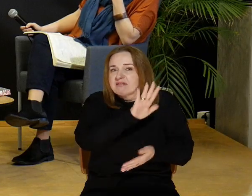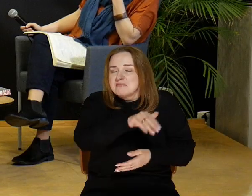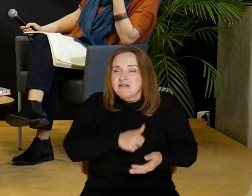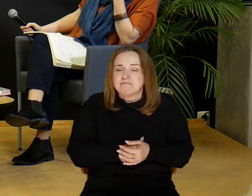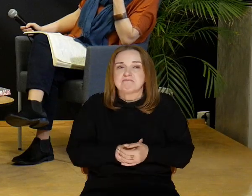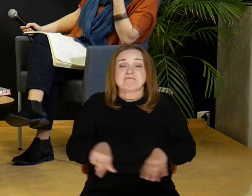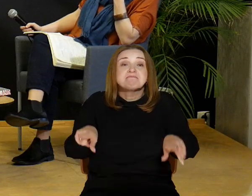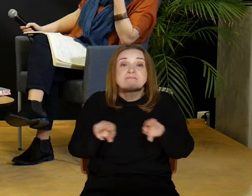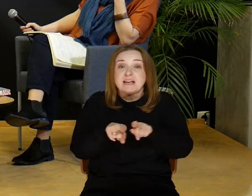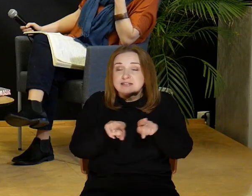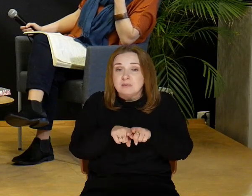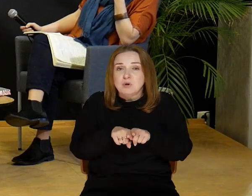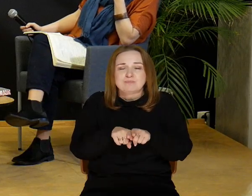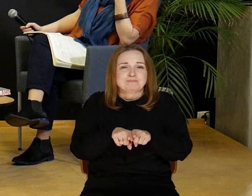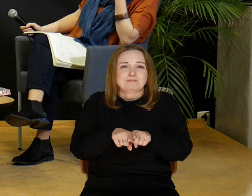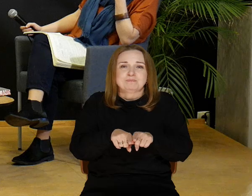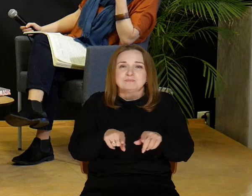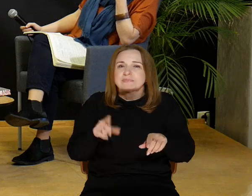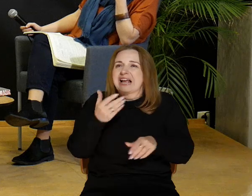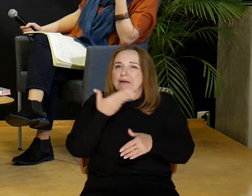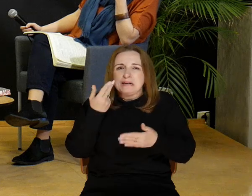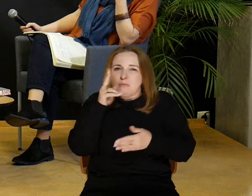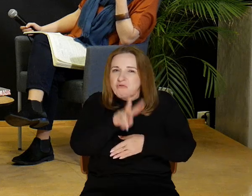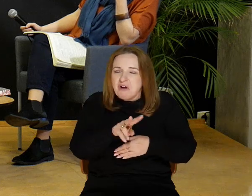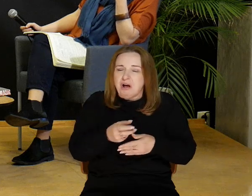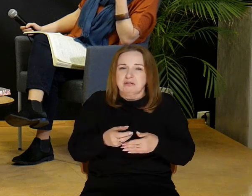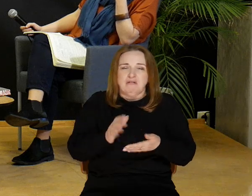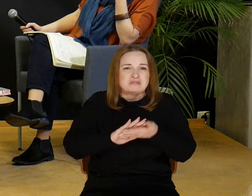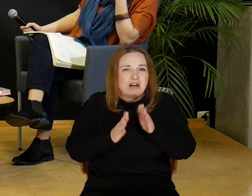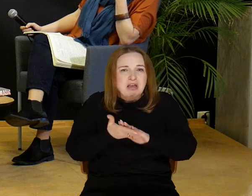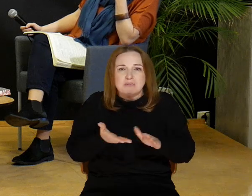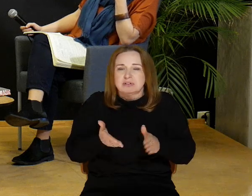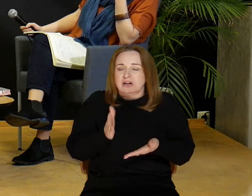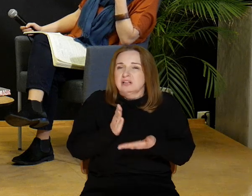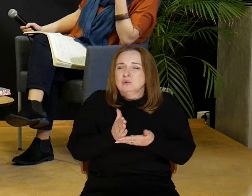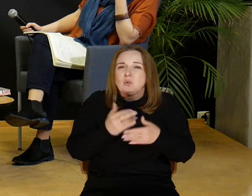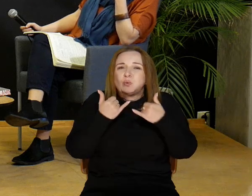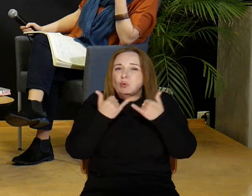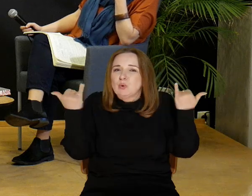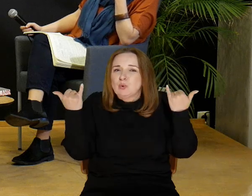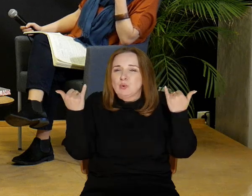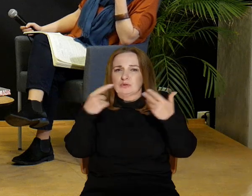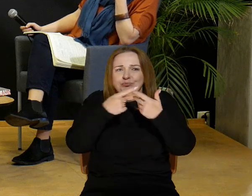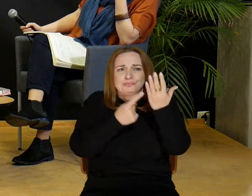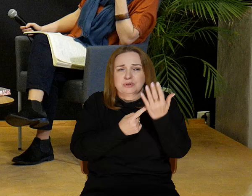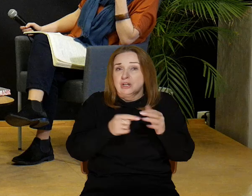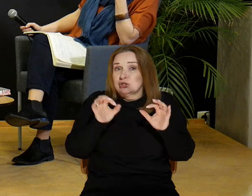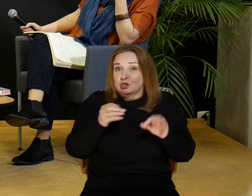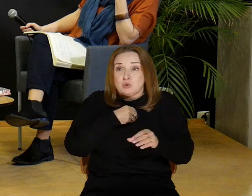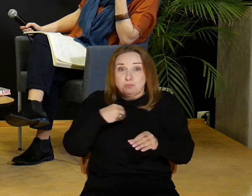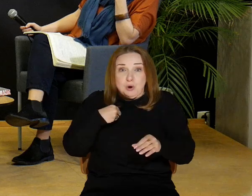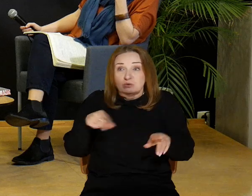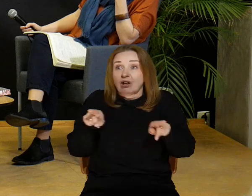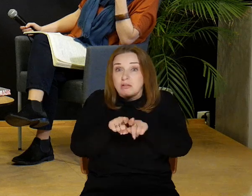oni, jakiś taki straszny właśnie poziom nieufności też wśród nich. I różne takie cechy, na które dzisiaj Polacy narzekają, prawda? Mówimy,